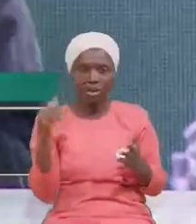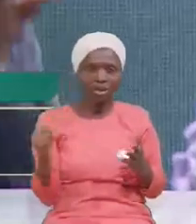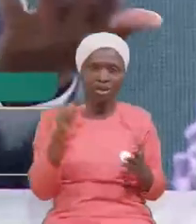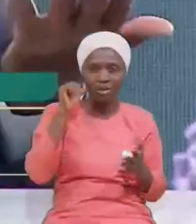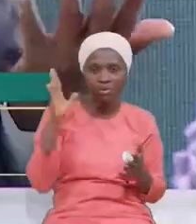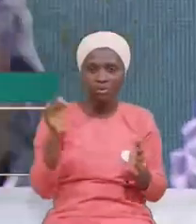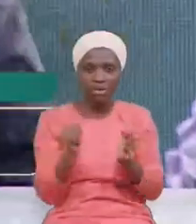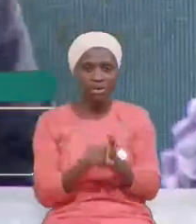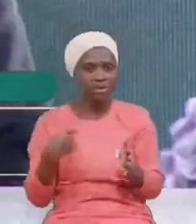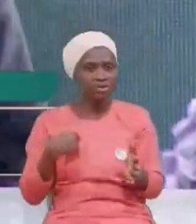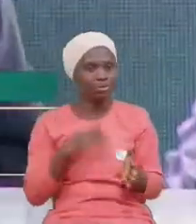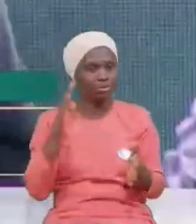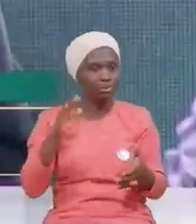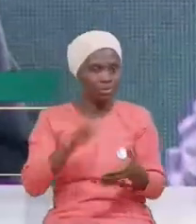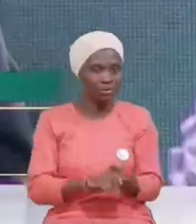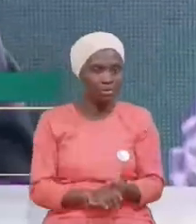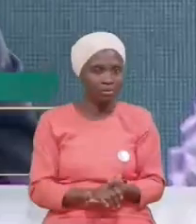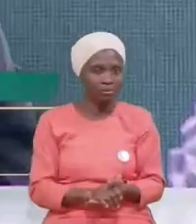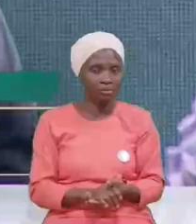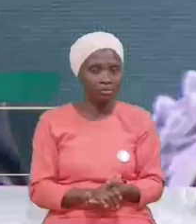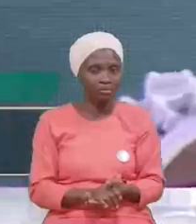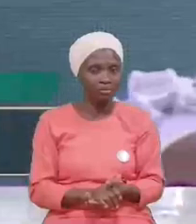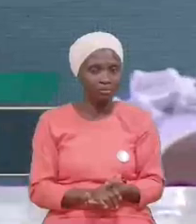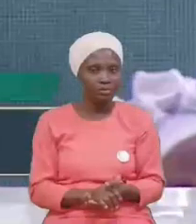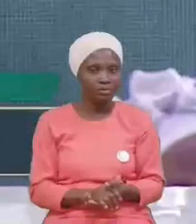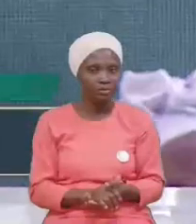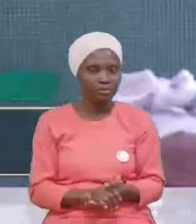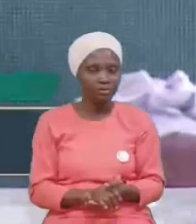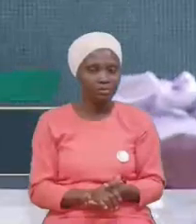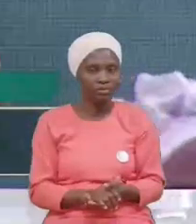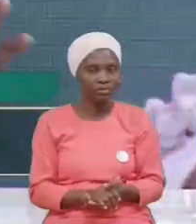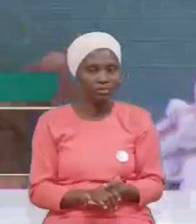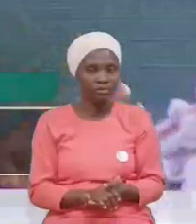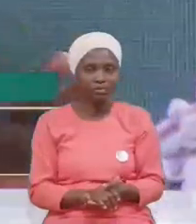Nous attendons l'homme ou la femme à qui nous allons nous marier.